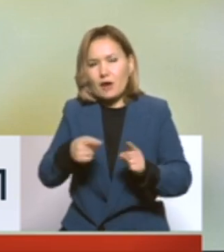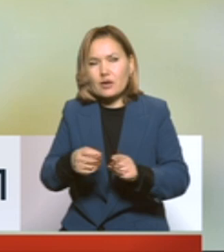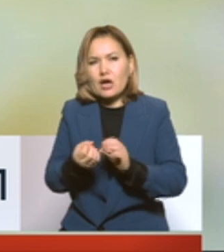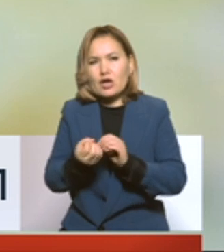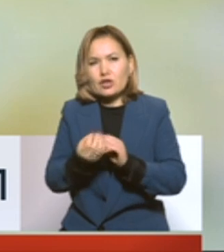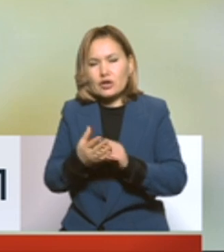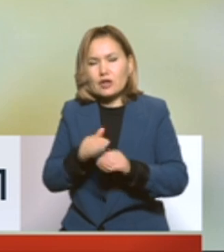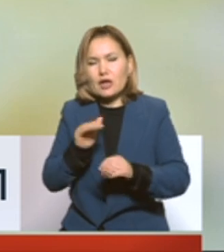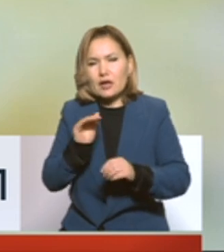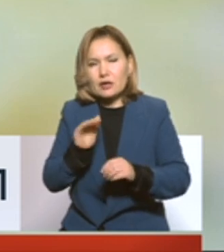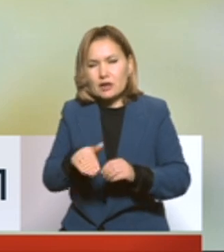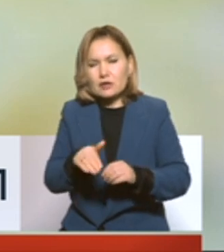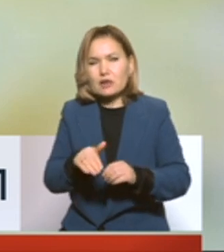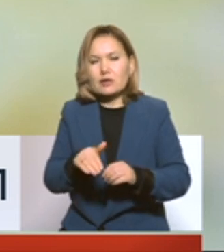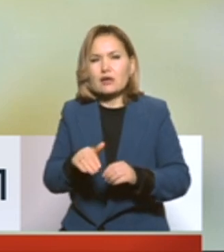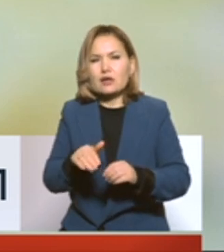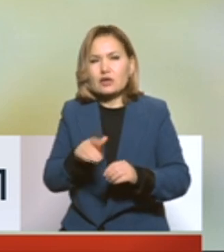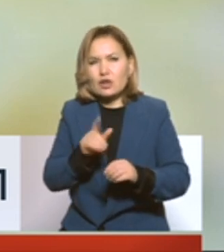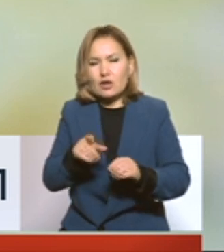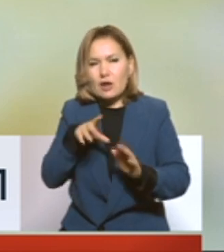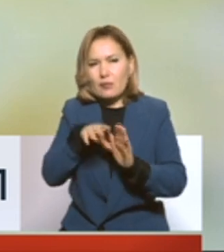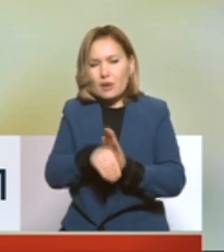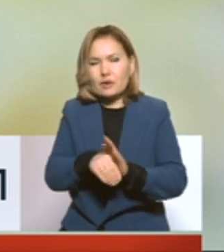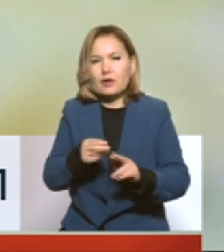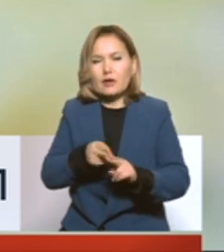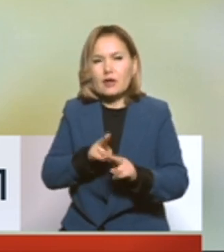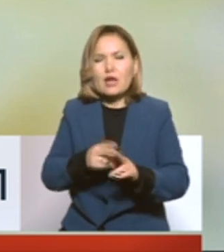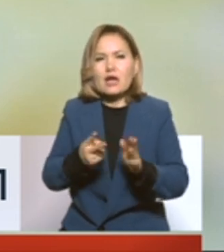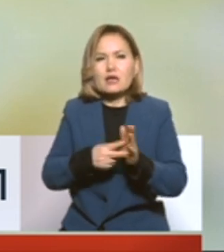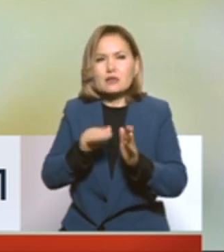14 466 человек, из них